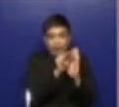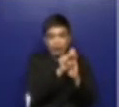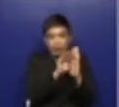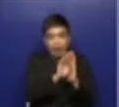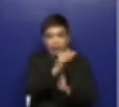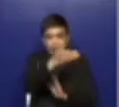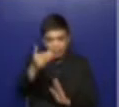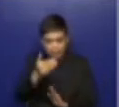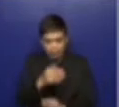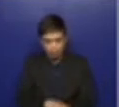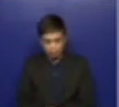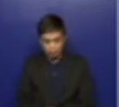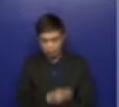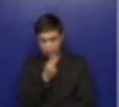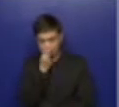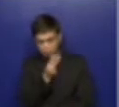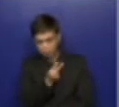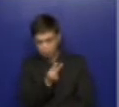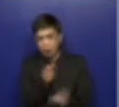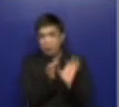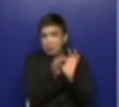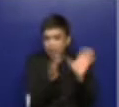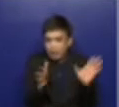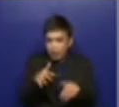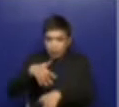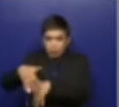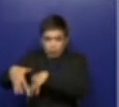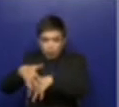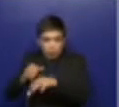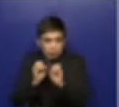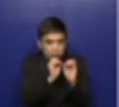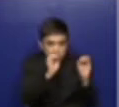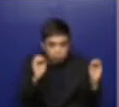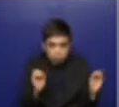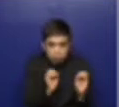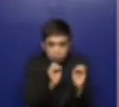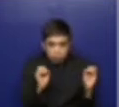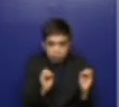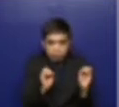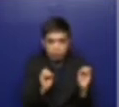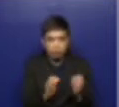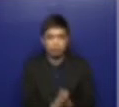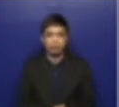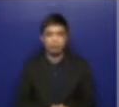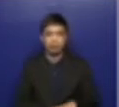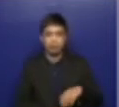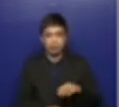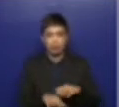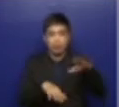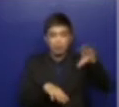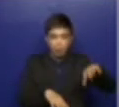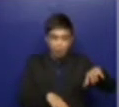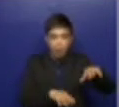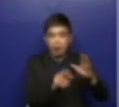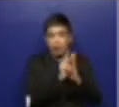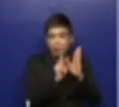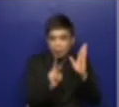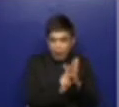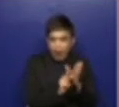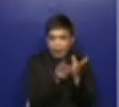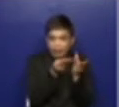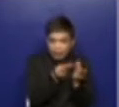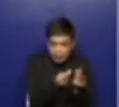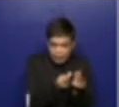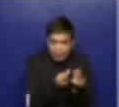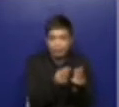ไม่มีอะไรที่มันเกี่ยวข้องกับชาวบ้านเลยครับสำนักงานผู้อำนวยการกองกฎหมายที่ดินและทรัพย์พย